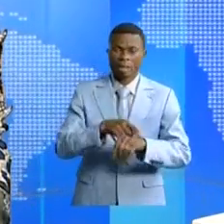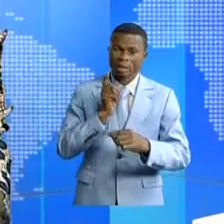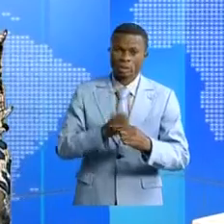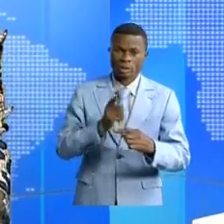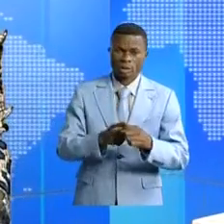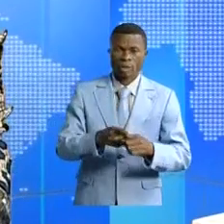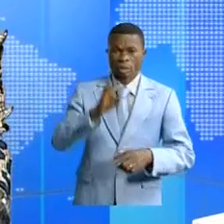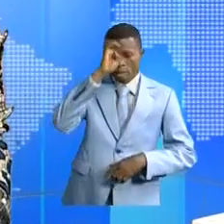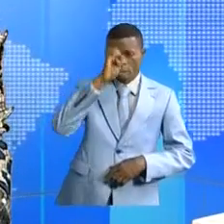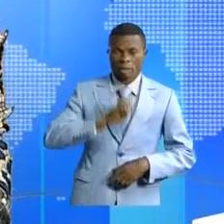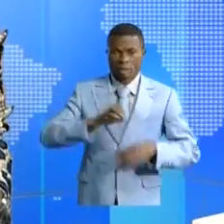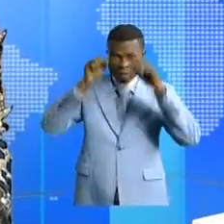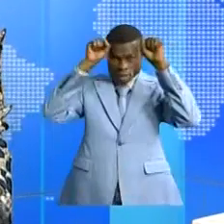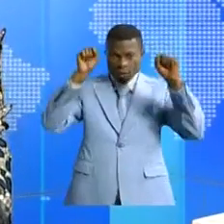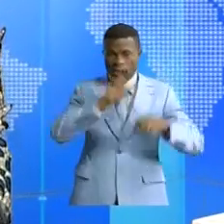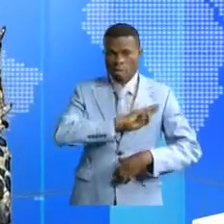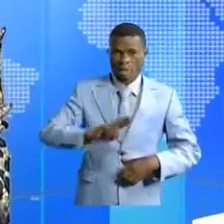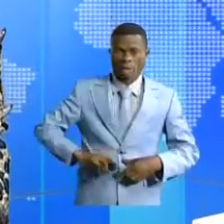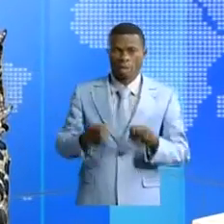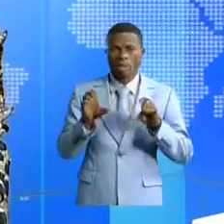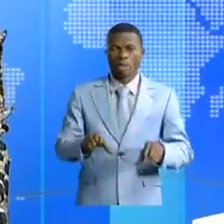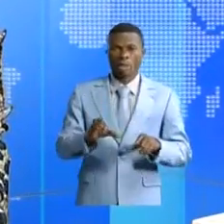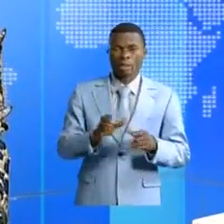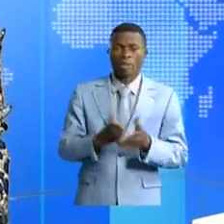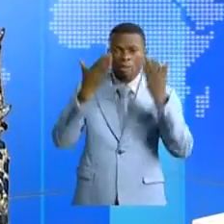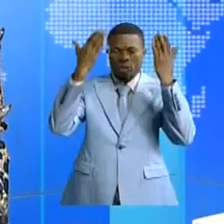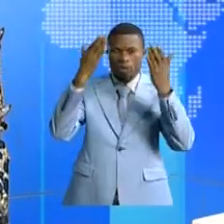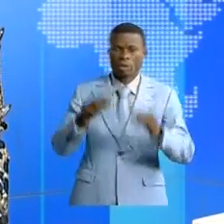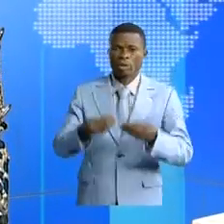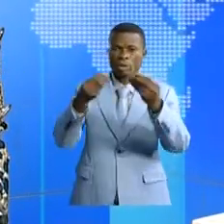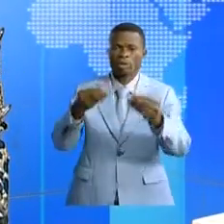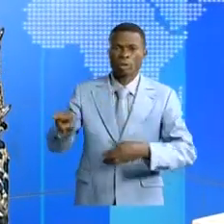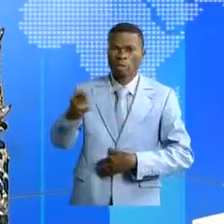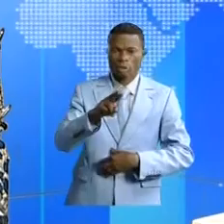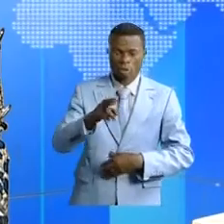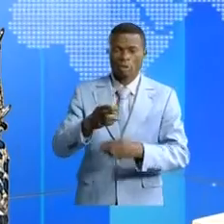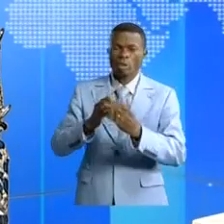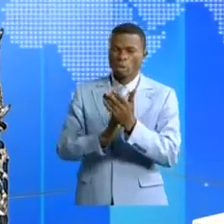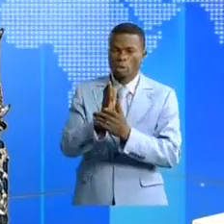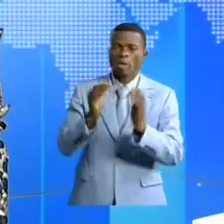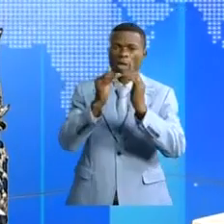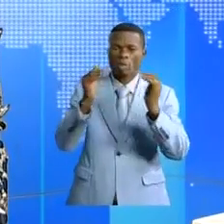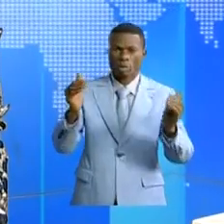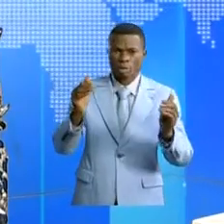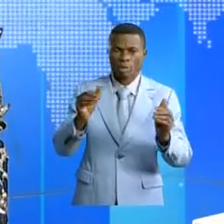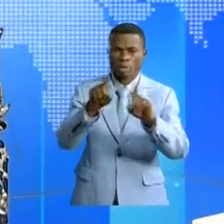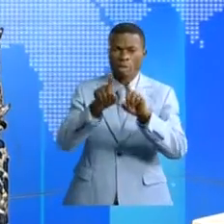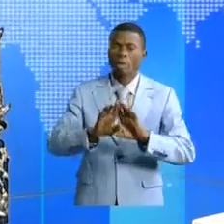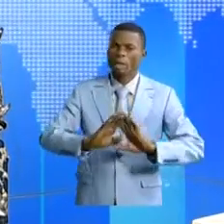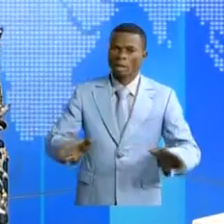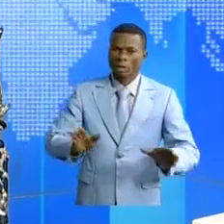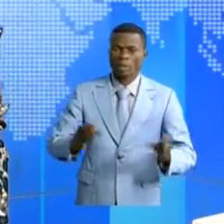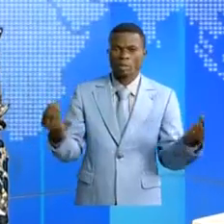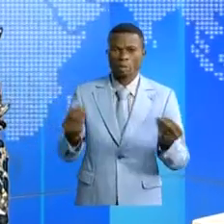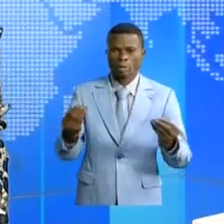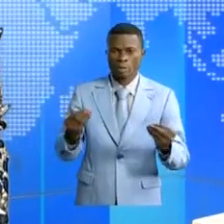douloureux, Excellence, Monsieur le Président de la République, puisse Dieu vous apporter la sérénité et la paix que vous méritez